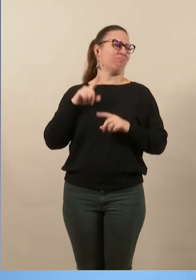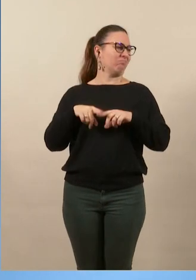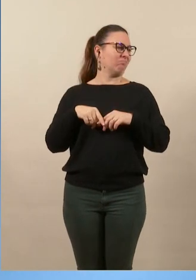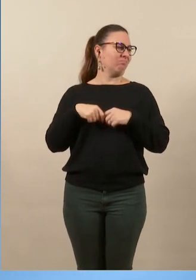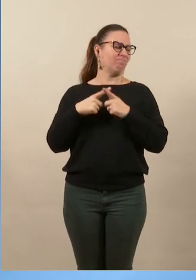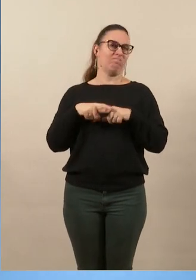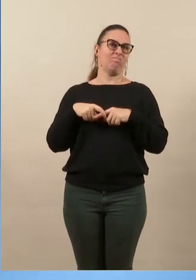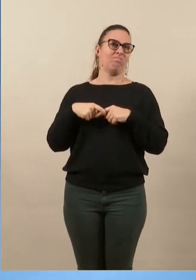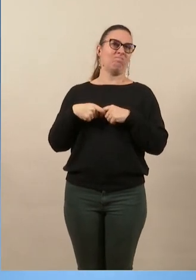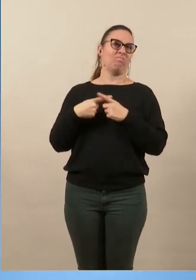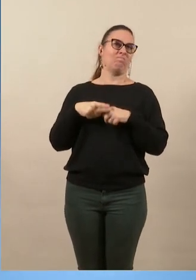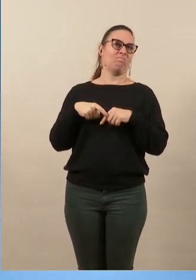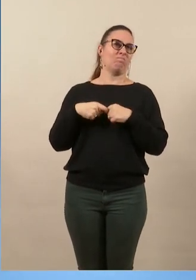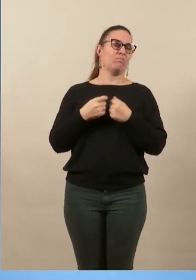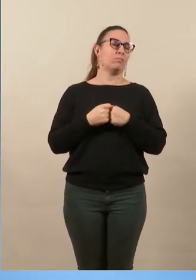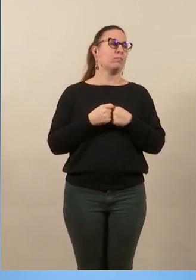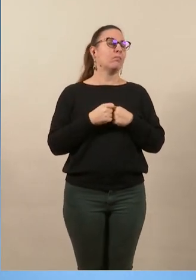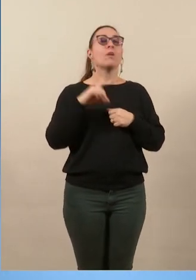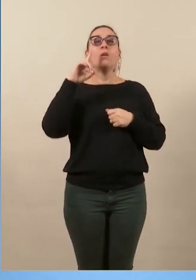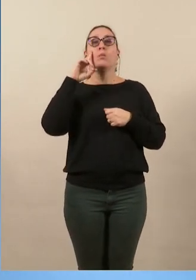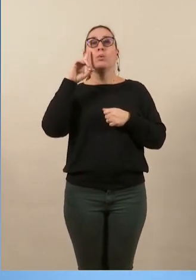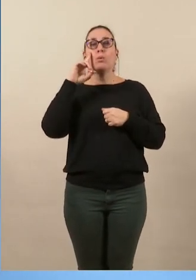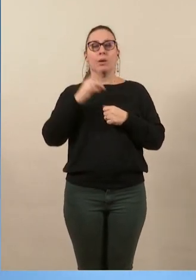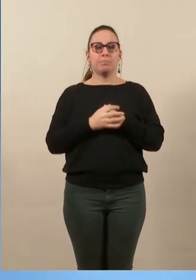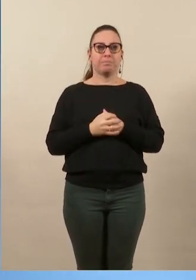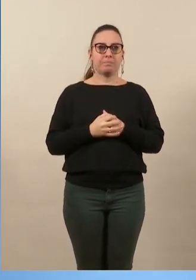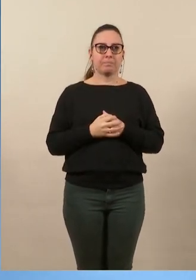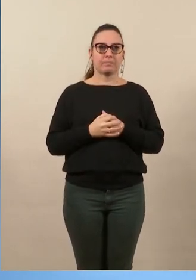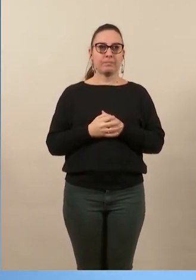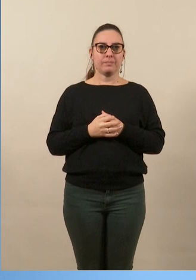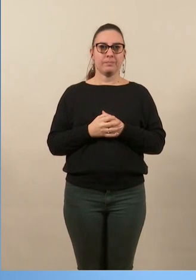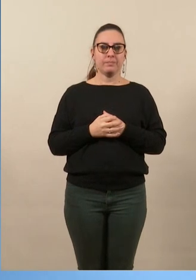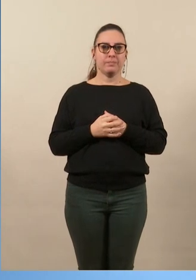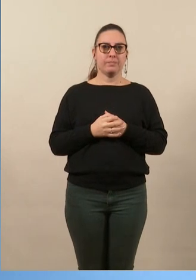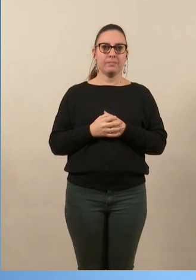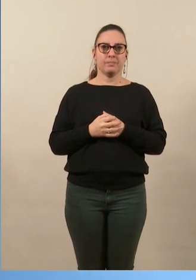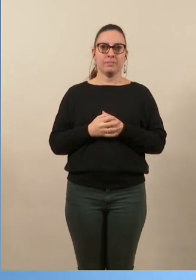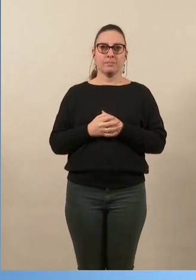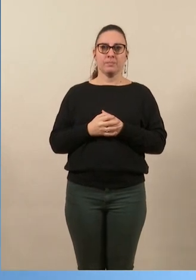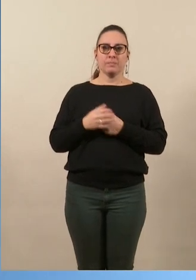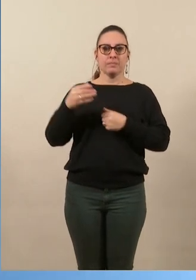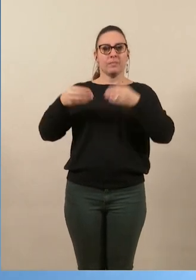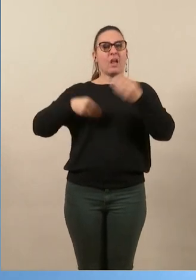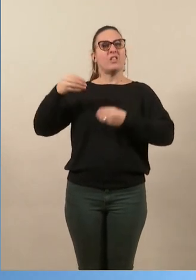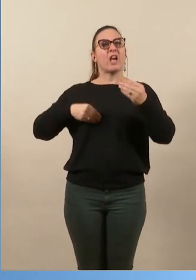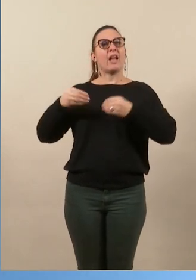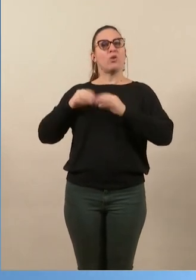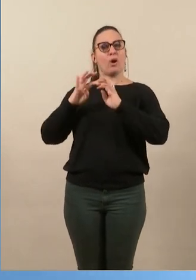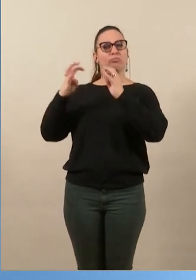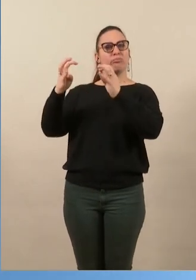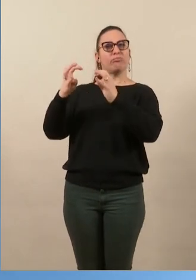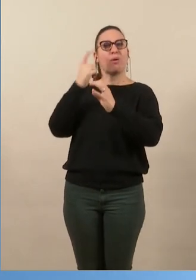bien pourquoi bah parce que vous aviez un des directeurs autour de vous Monsieur le